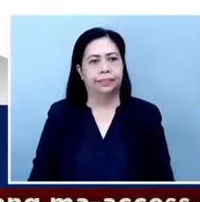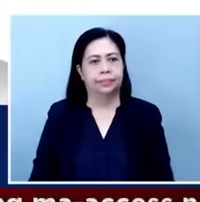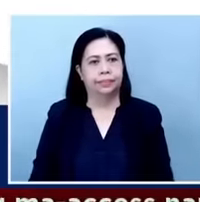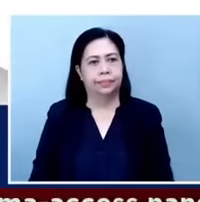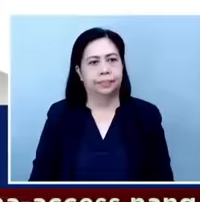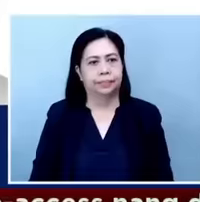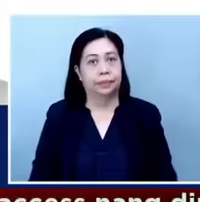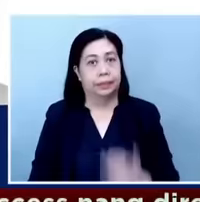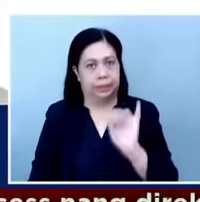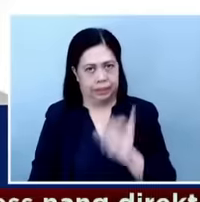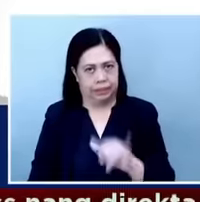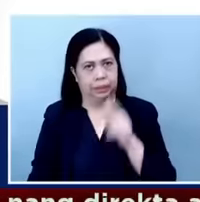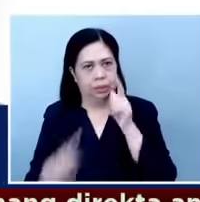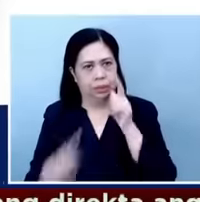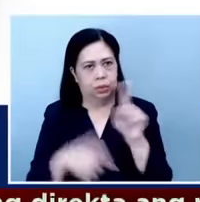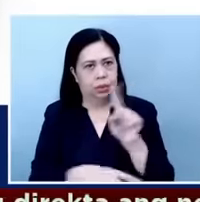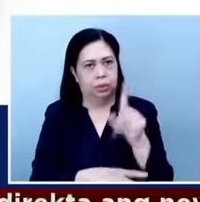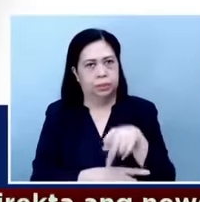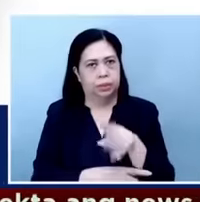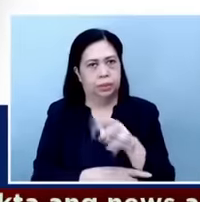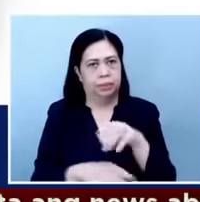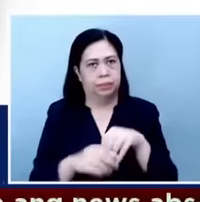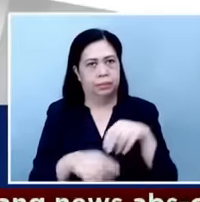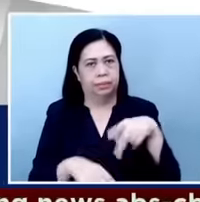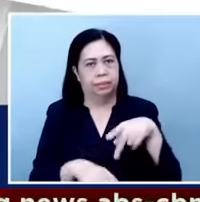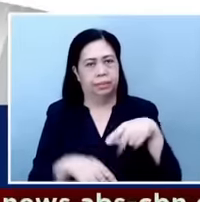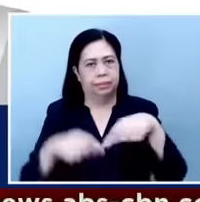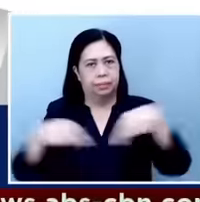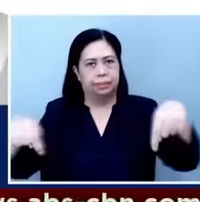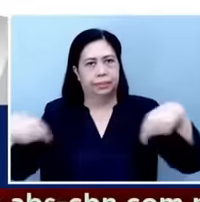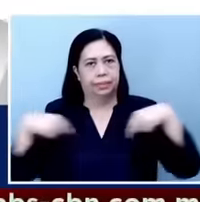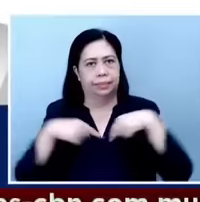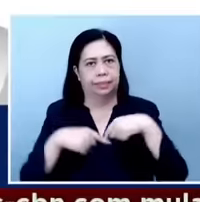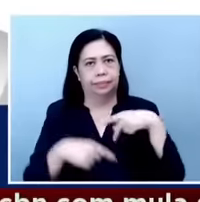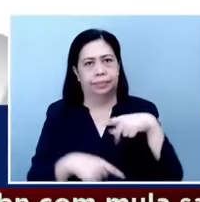Ito ang eksena alauna ng hapon sa Plaza Miranda.